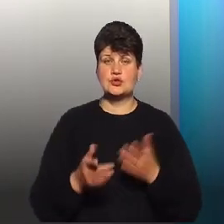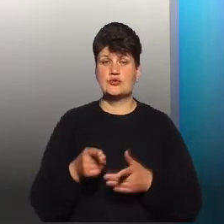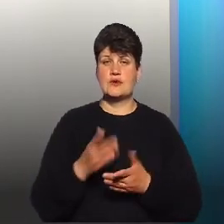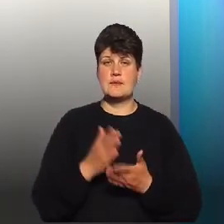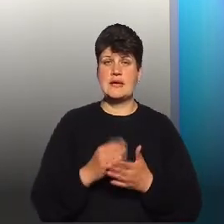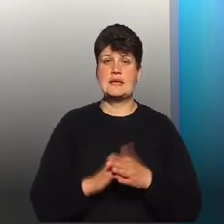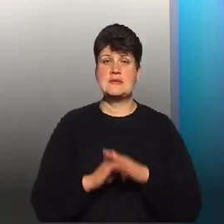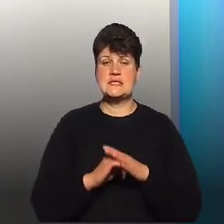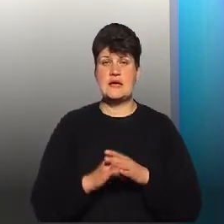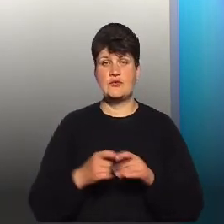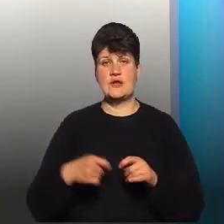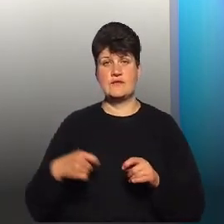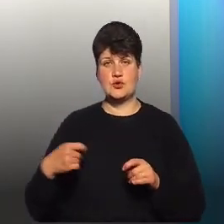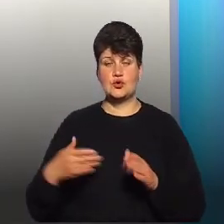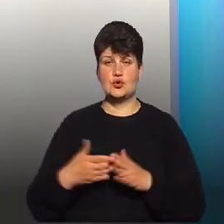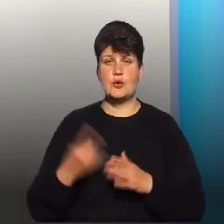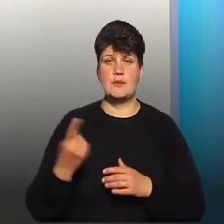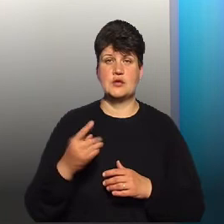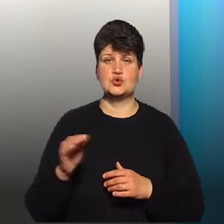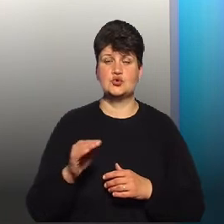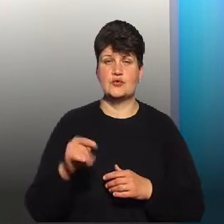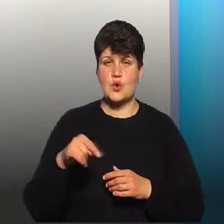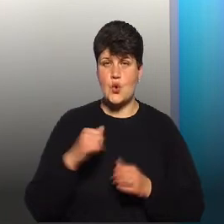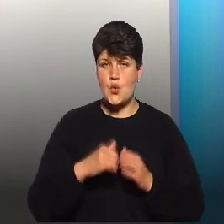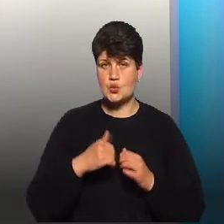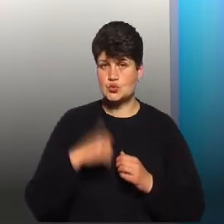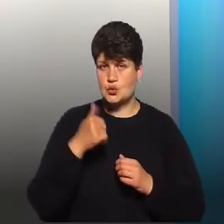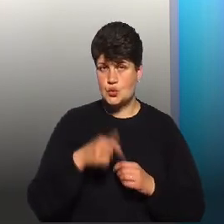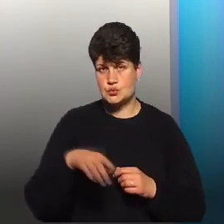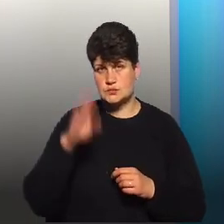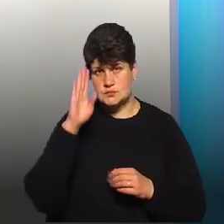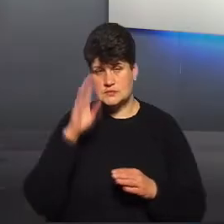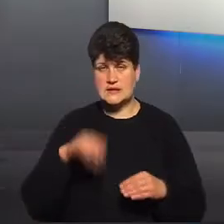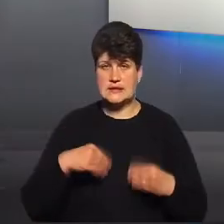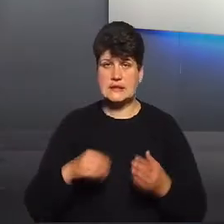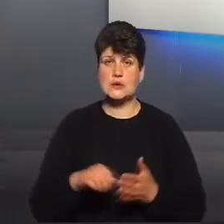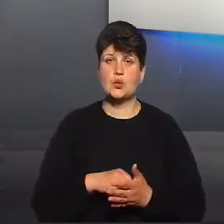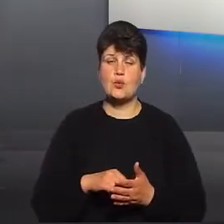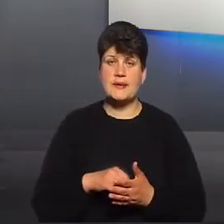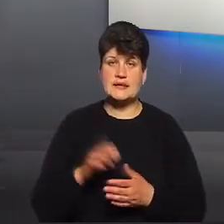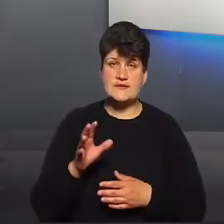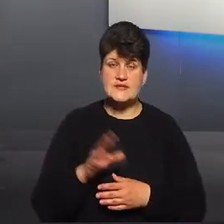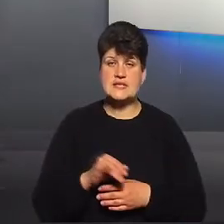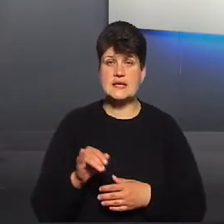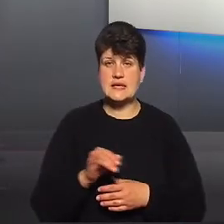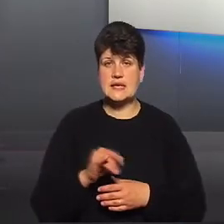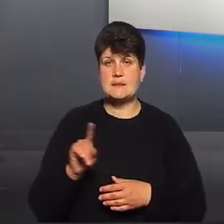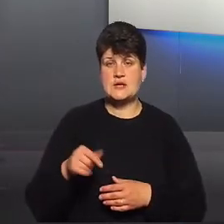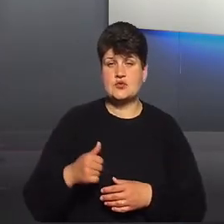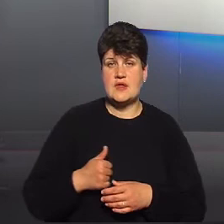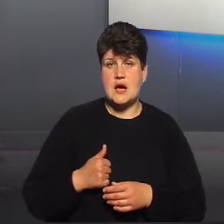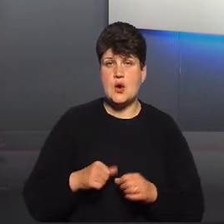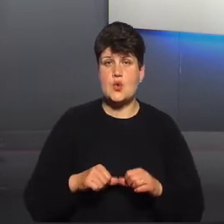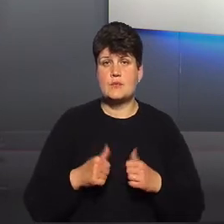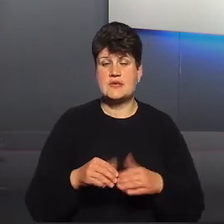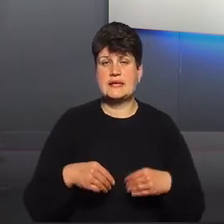відсрочку, то до 1 жовтня кожного року юнак надає всі документи, і призовна комісія надає йому право